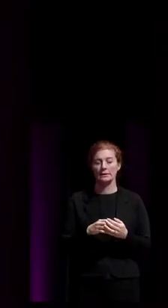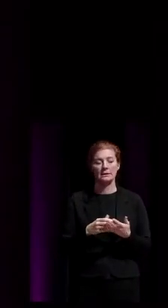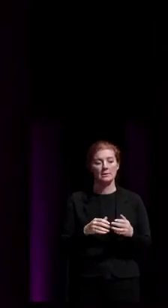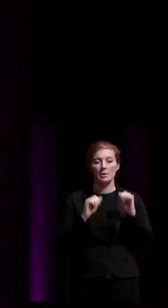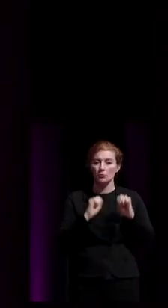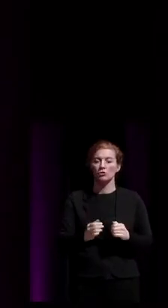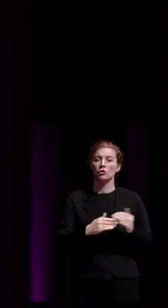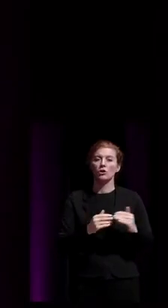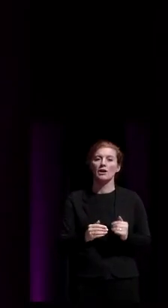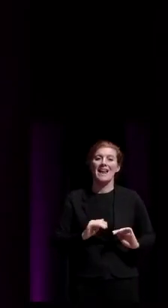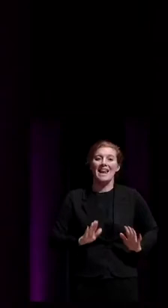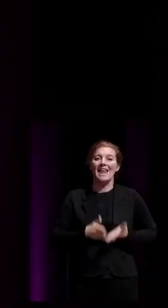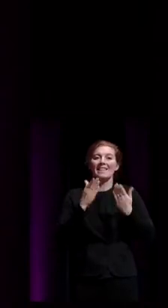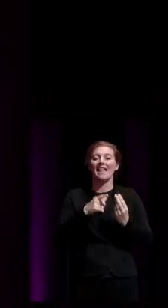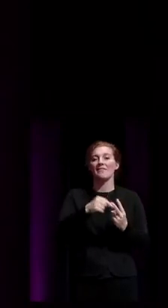välja rätt också. Alltså